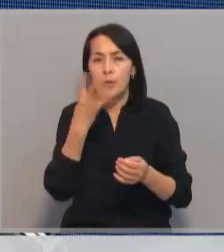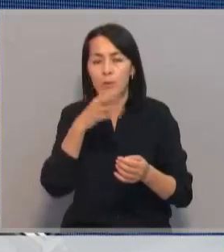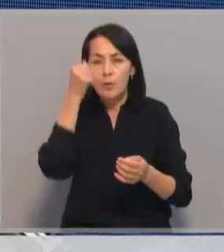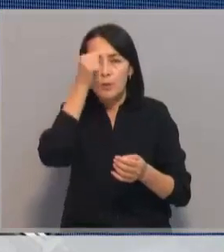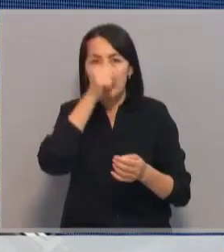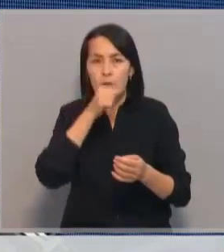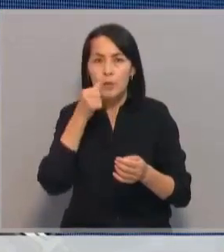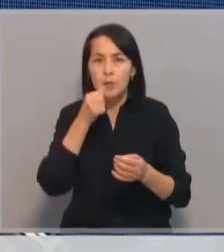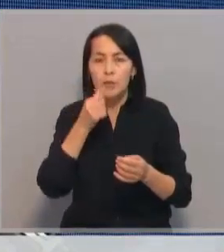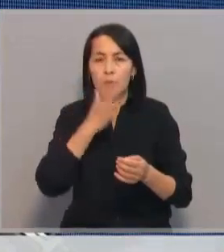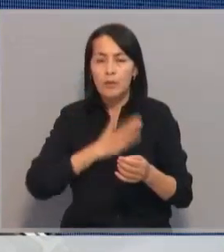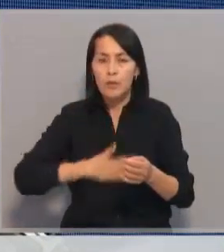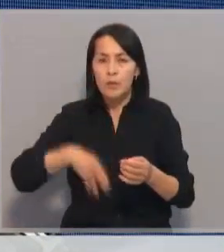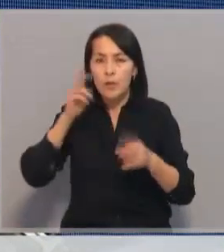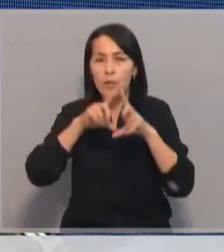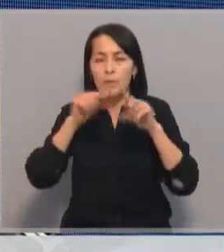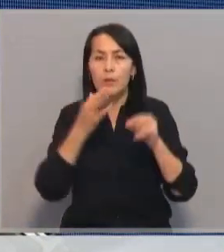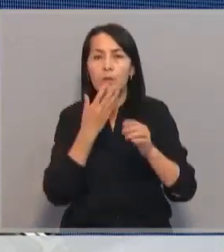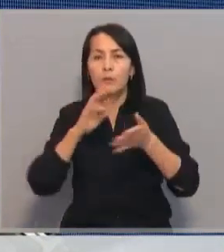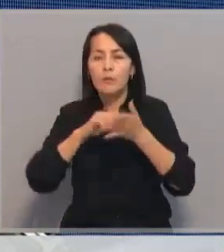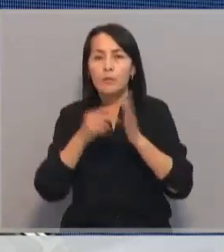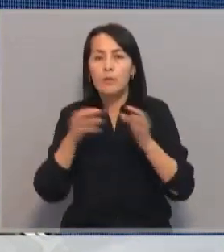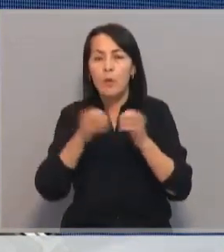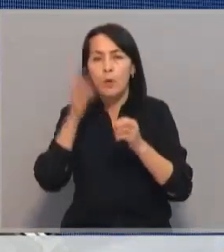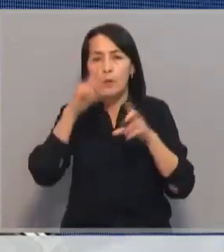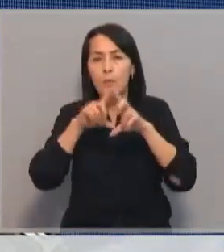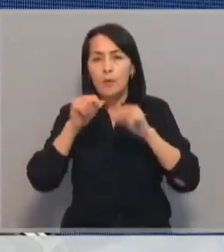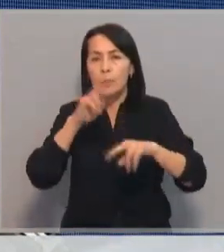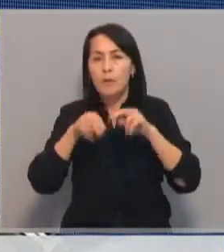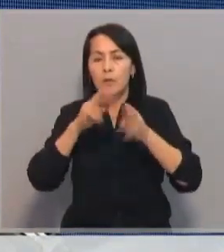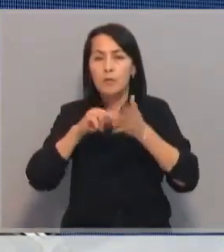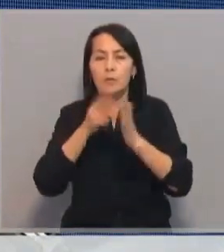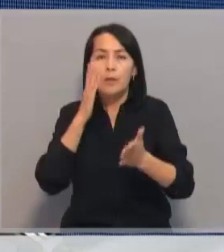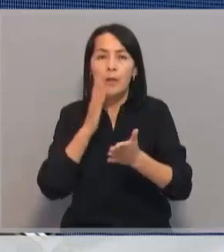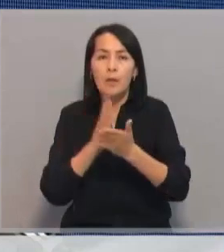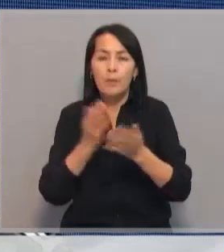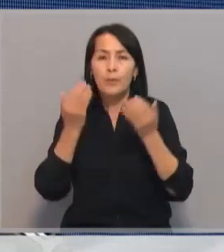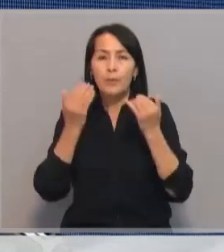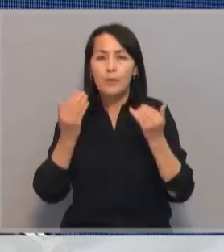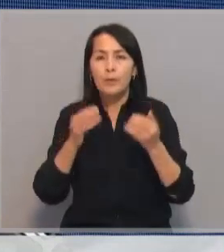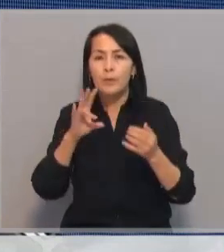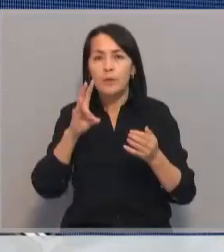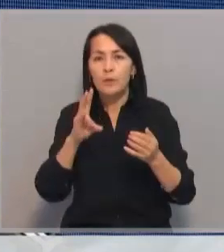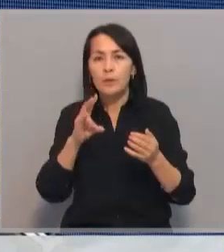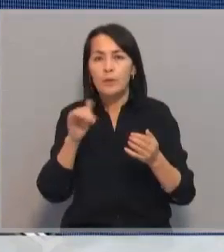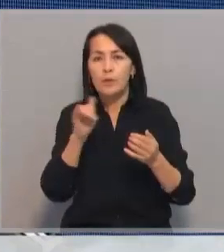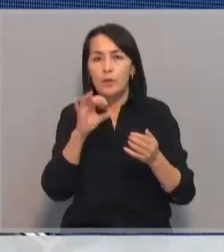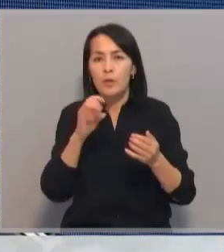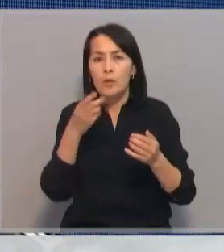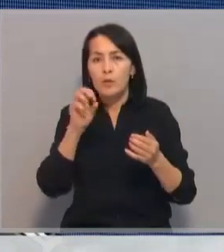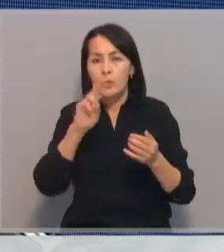жылға жайлы мектеп ұлттық жобасы аясында 10 мектеп салынады деп жоспарланды. Бұл енді Нұршуақ